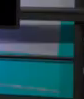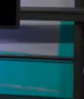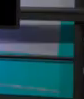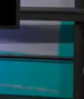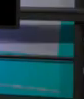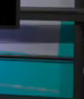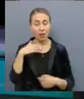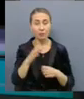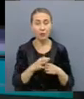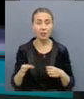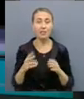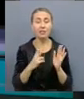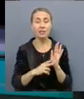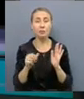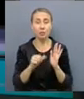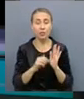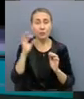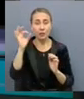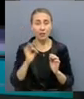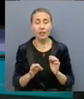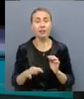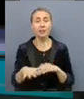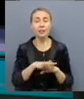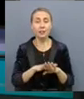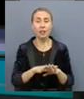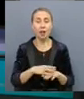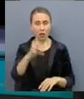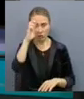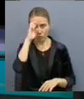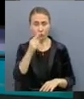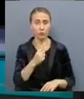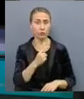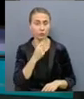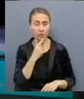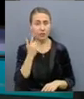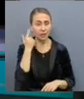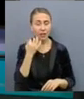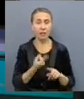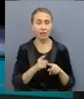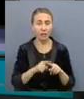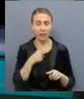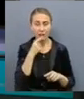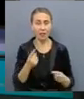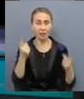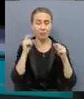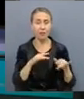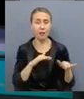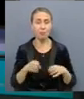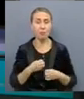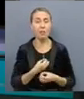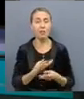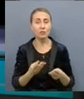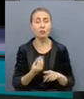В Акмолинской области 76% населения владеет государственным языком. Об этом говорилось на торжественном мероприятии,